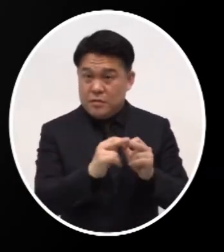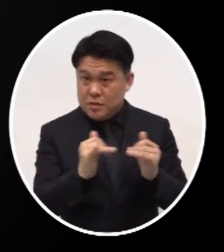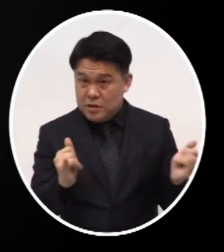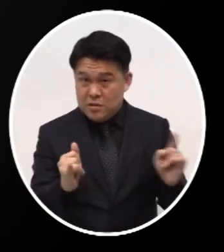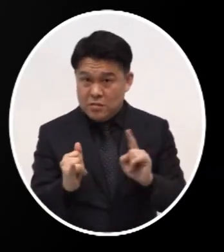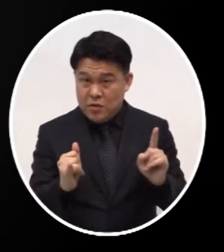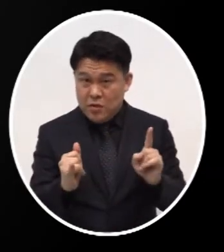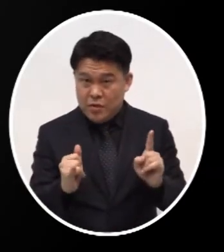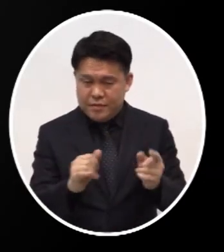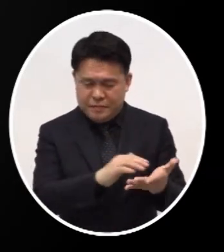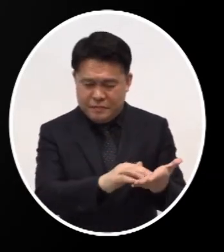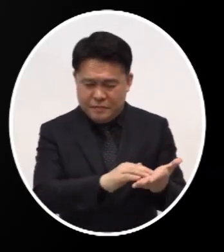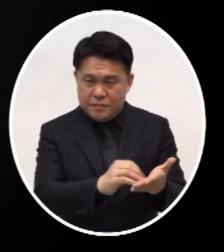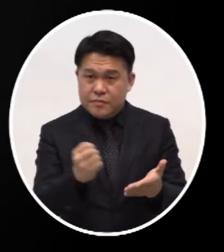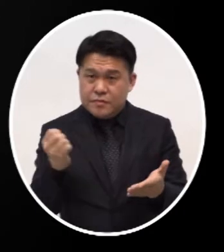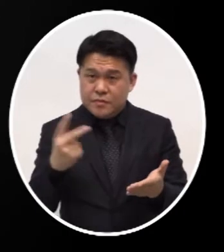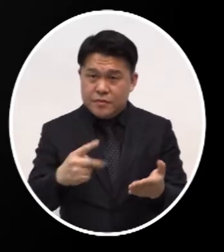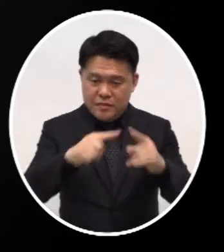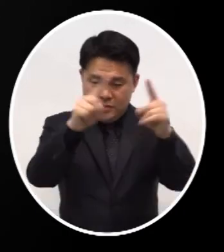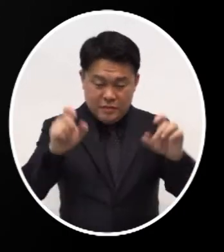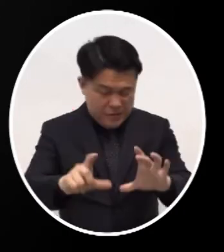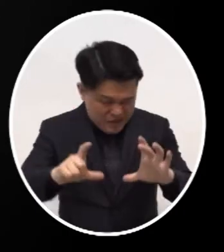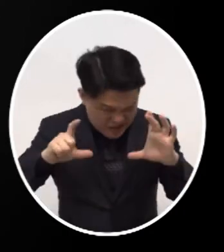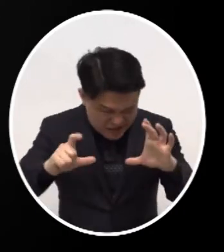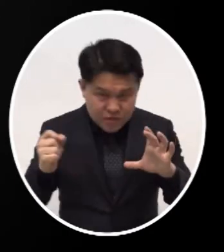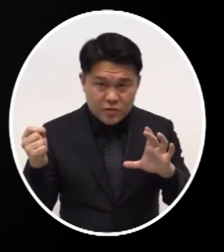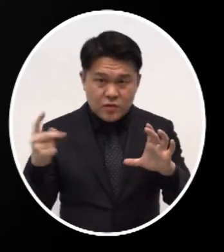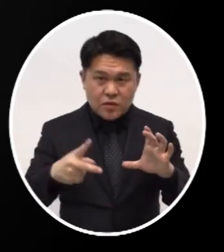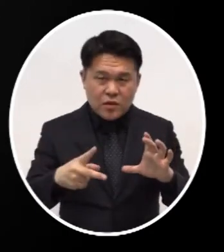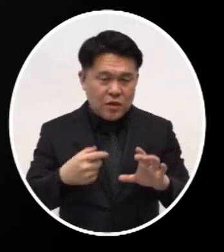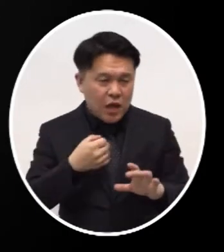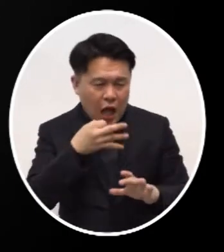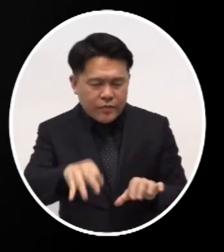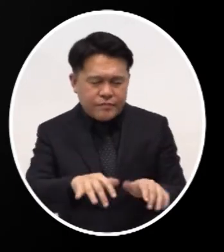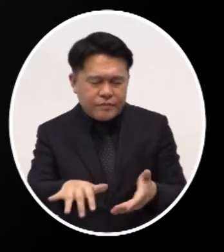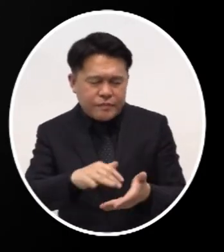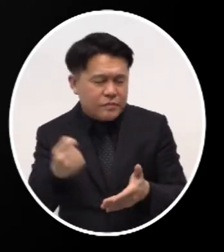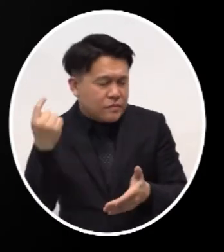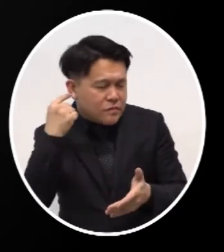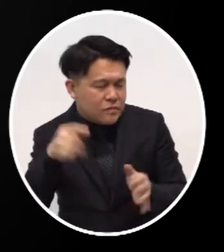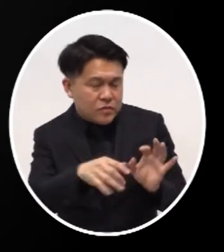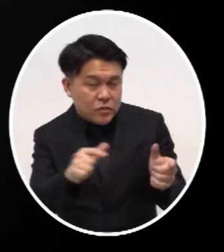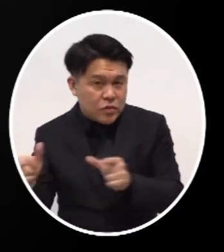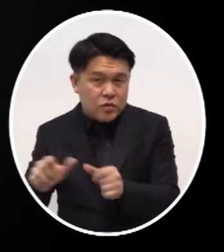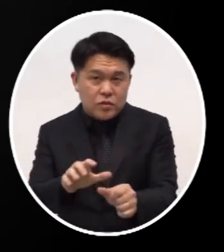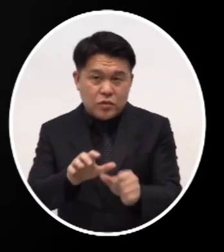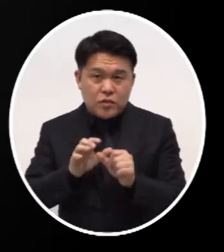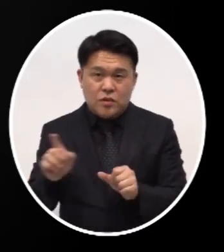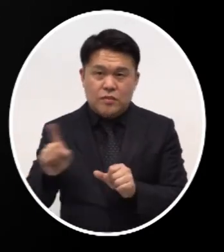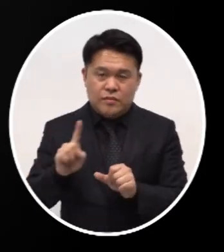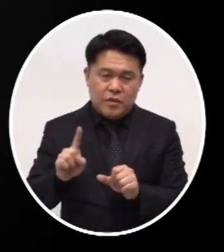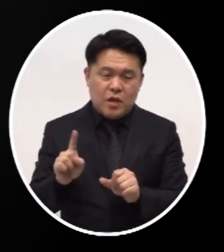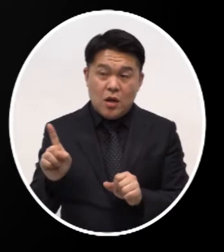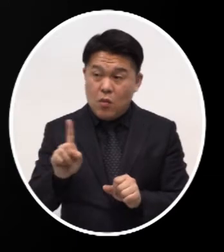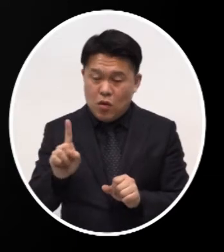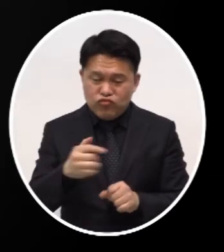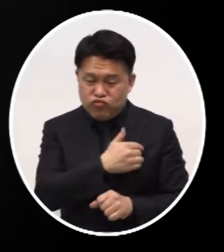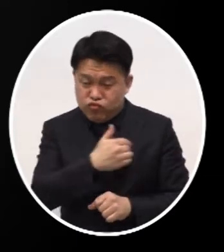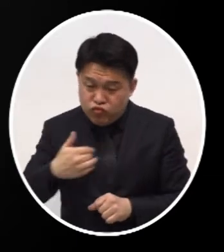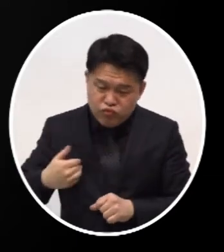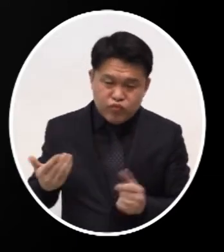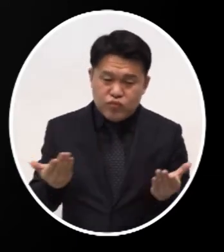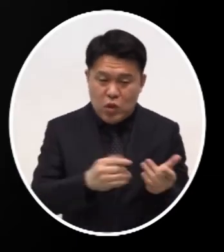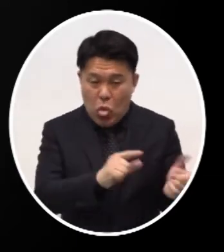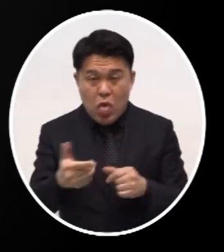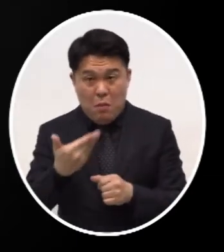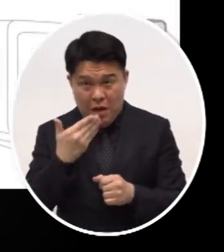시각장애인들은 점자 또는 화면 확대기, 음성 변환 출력기 등의 보조기구를 활용해 얼마든지 다양한 업무를